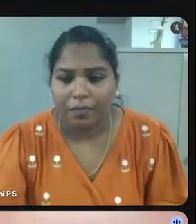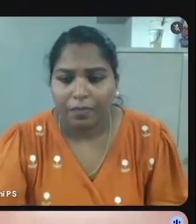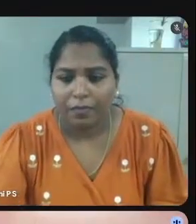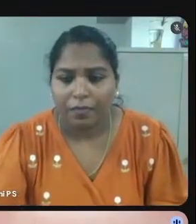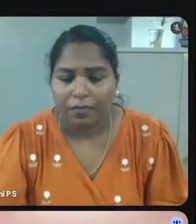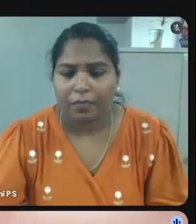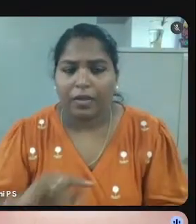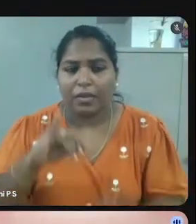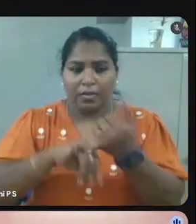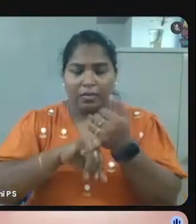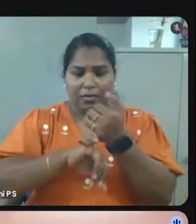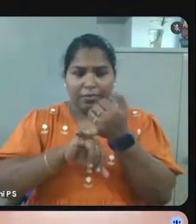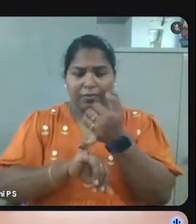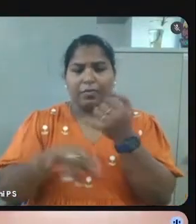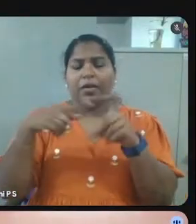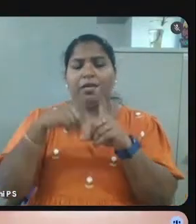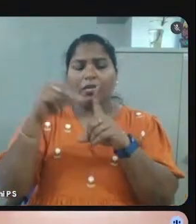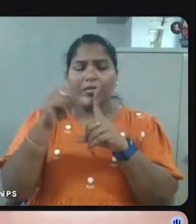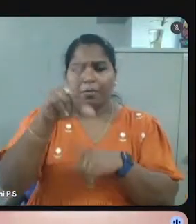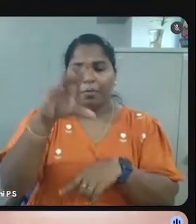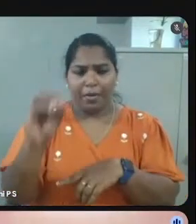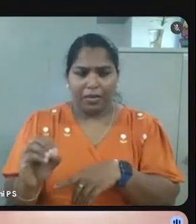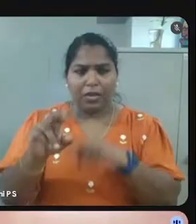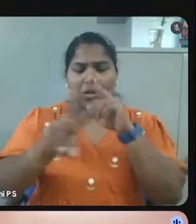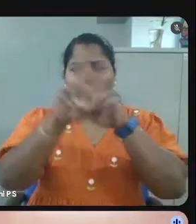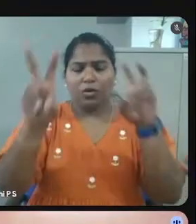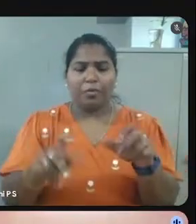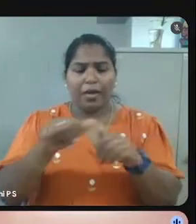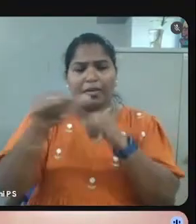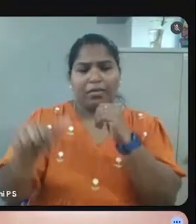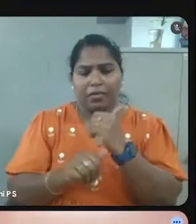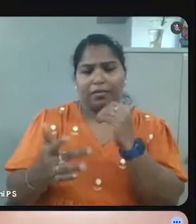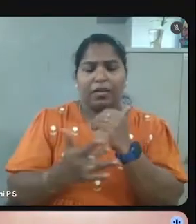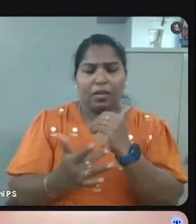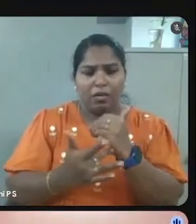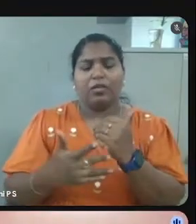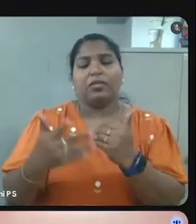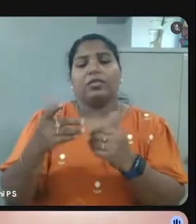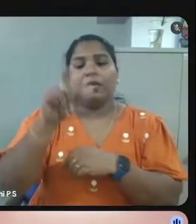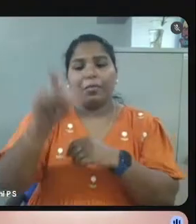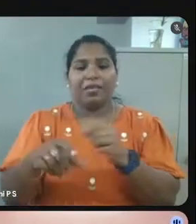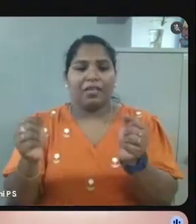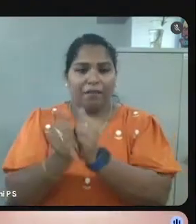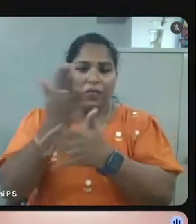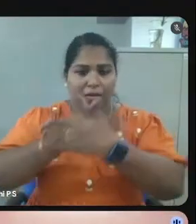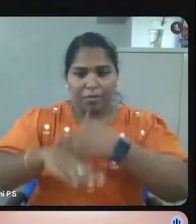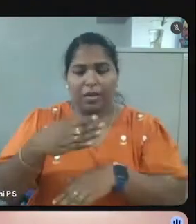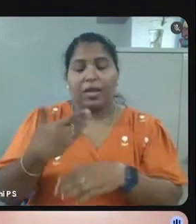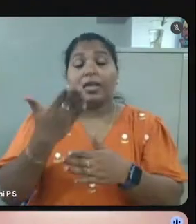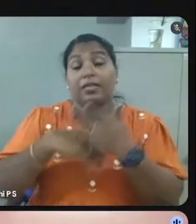നിഡാ സെഷൻ സെപ്റ്റംബർ 10 തീയതി അസിസ്റ്റീവ് ടെക്നോളജി ആൻഡ് പേഴ്സൺസ് വിത്ത് ഡിസബിലിറ്റി. അപ്പം